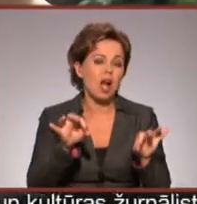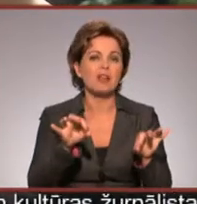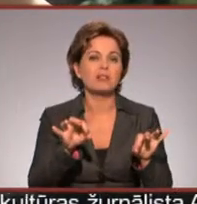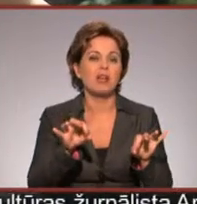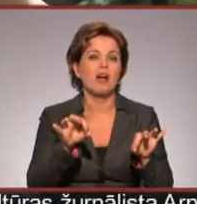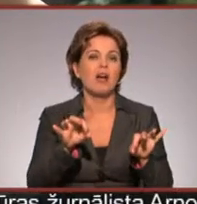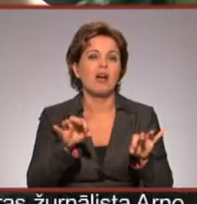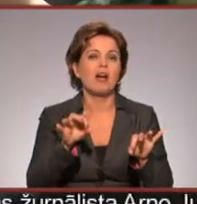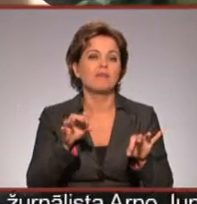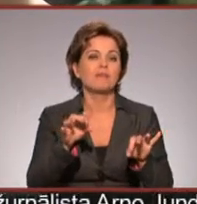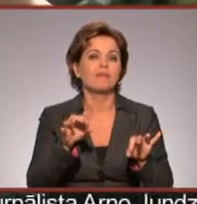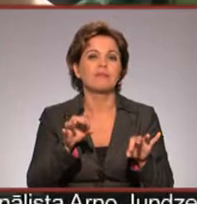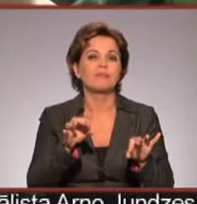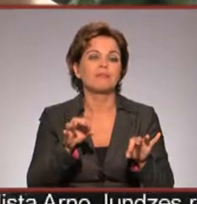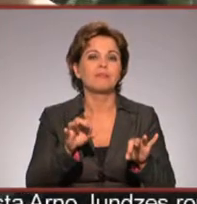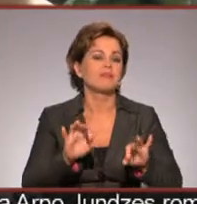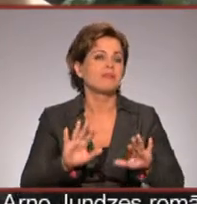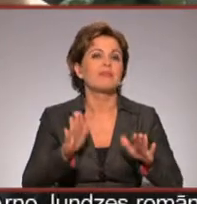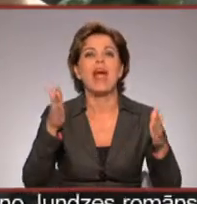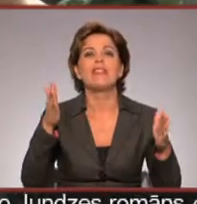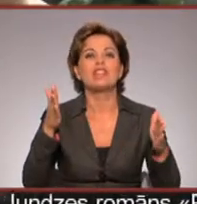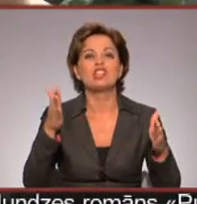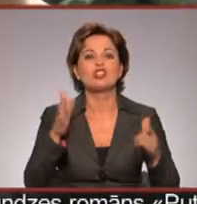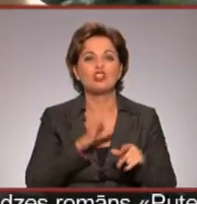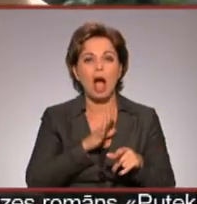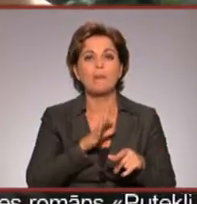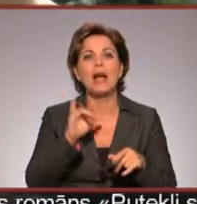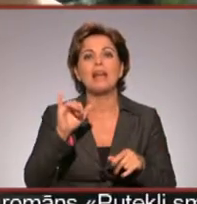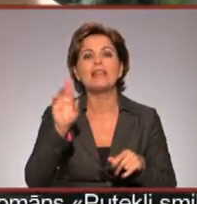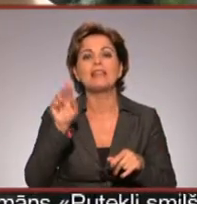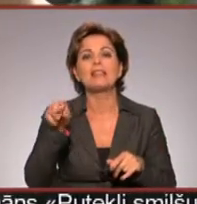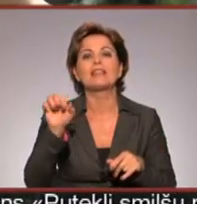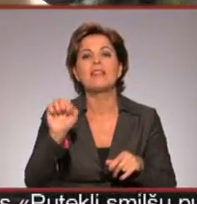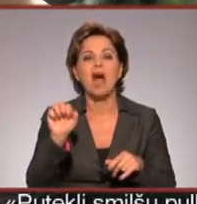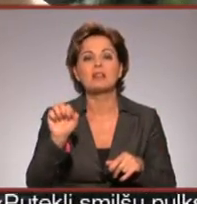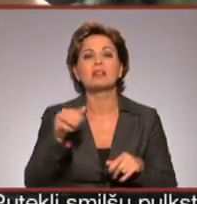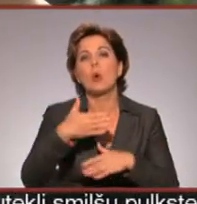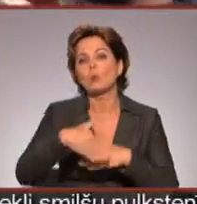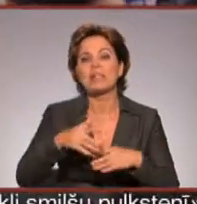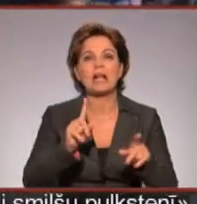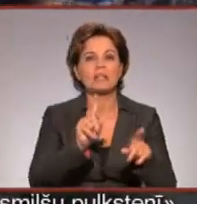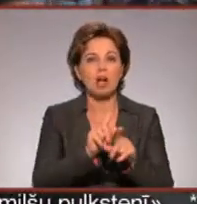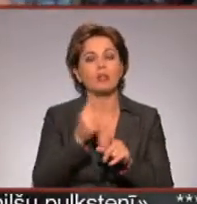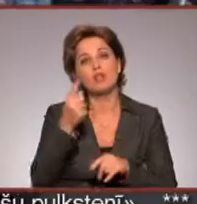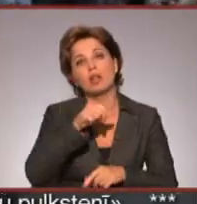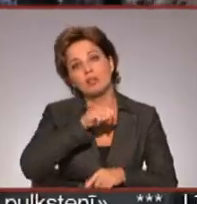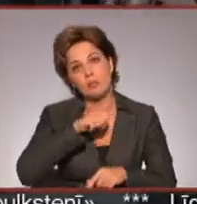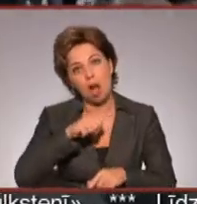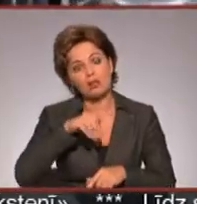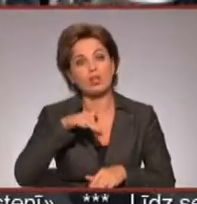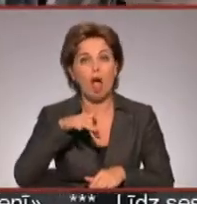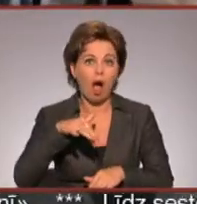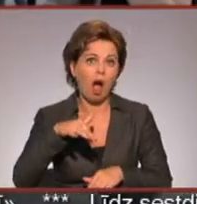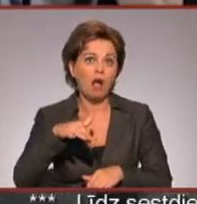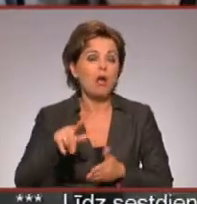netīšām, pavisam netīšām, jo pirmajā gadā es Interu satiku uz ielas, viņš bēdīgs viens pats gāja pa iela trombonu.